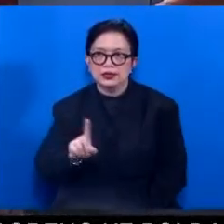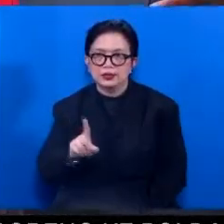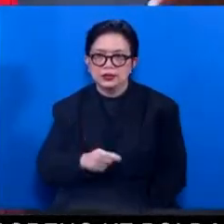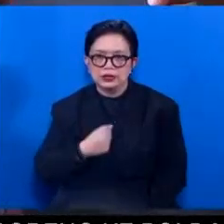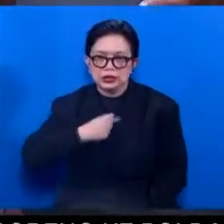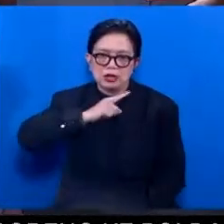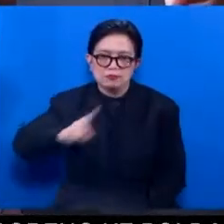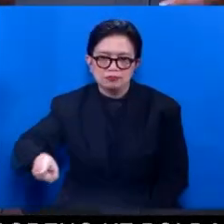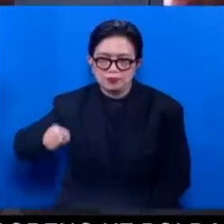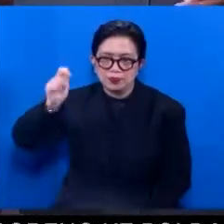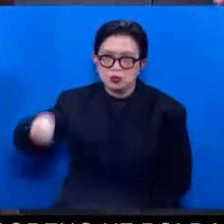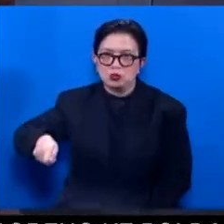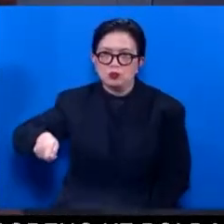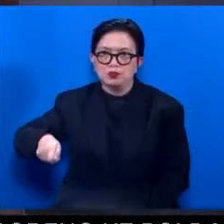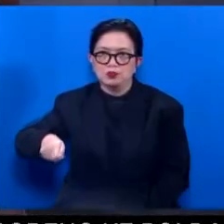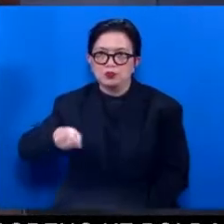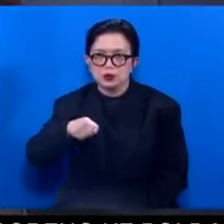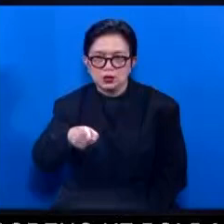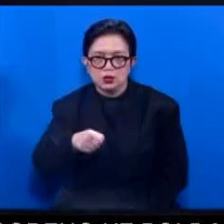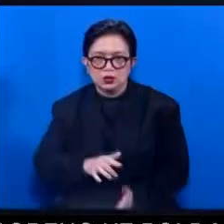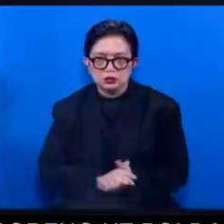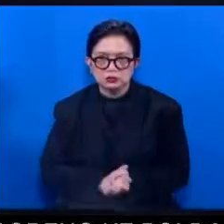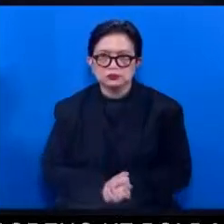hukum, kalian langsung mengeluh-mengeluh.